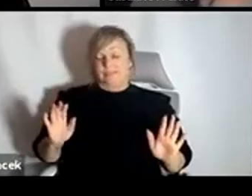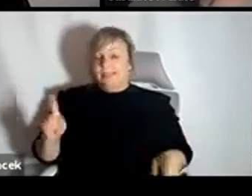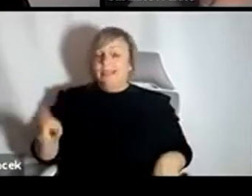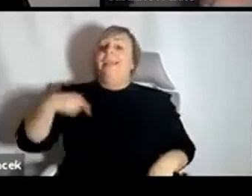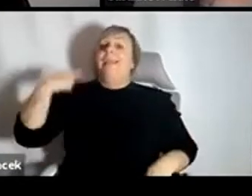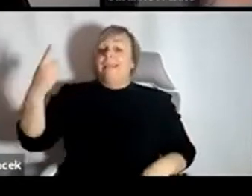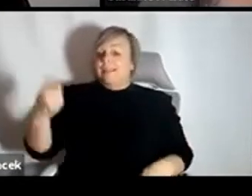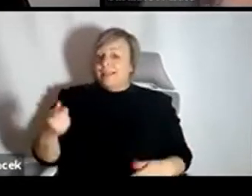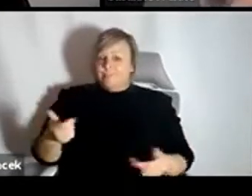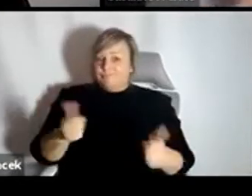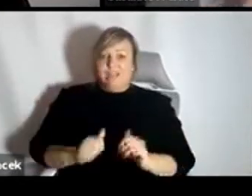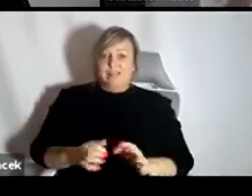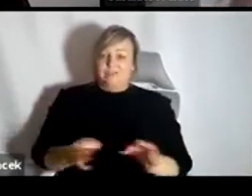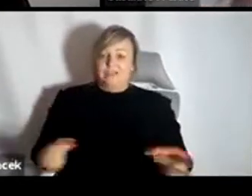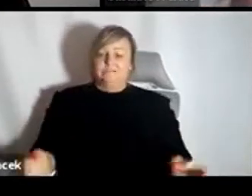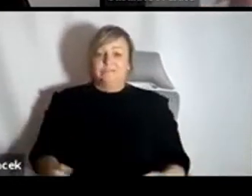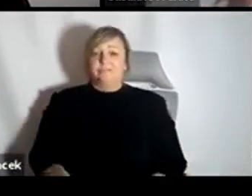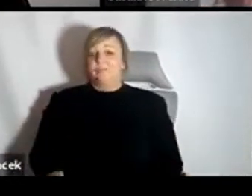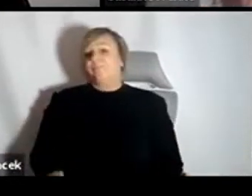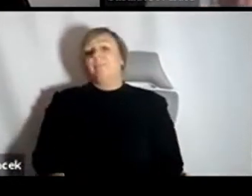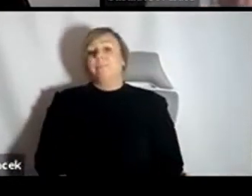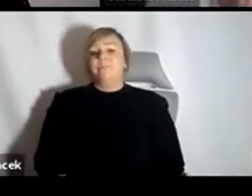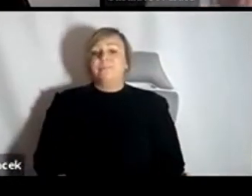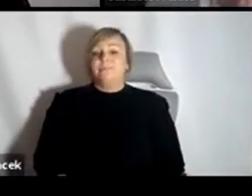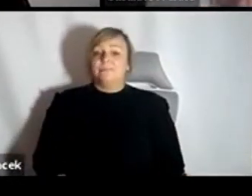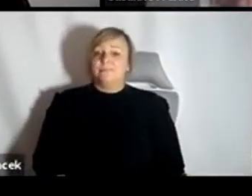Nachhaltigkeitskonzept nichts.